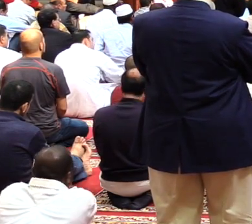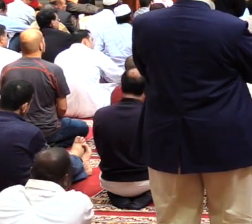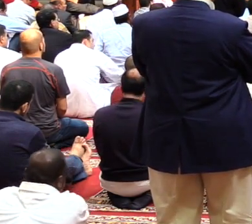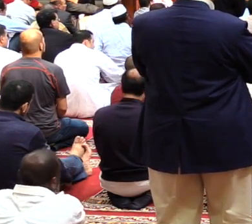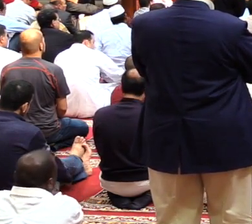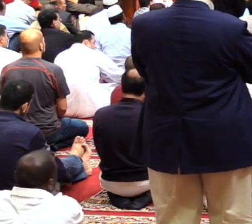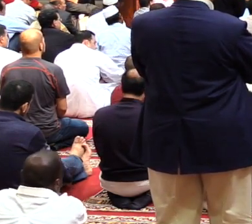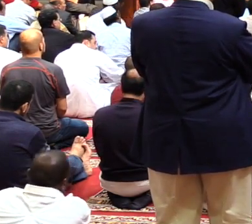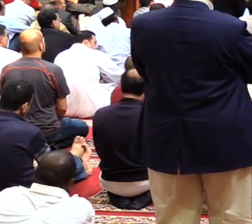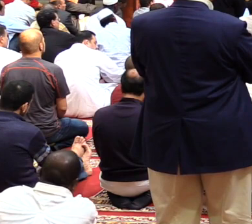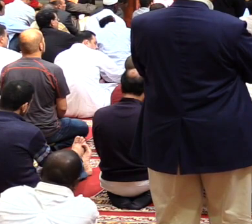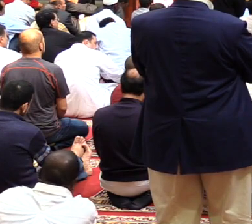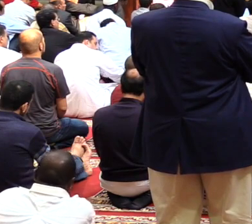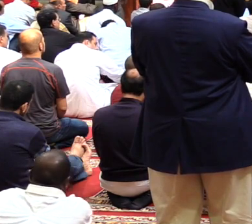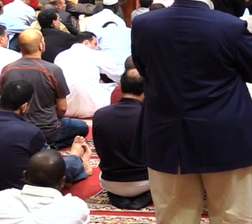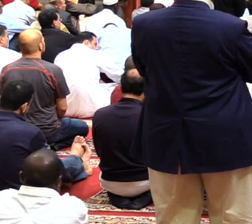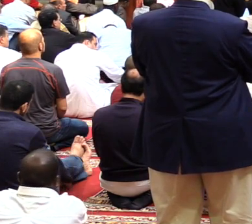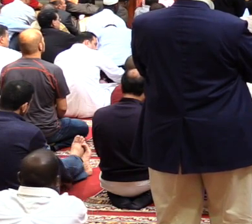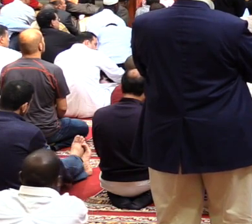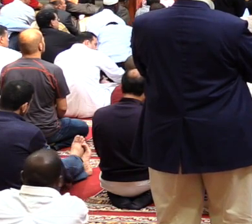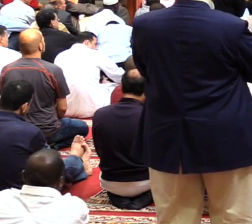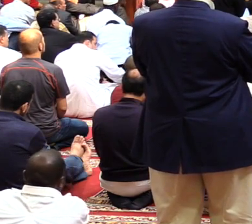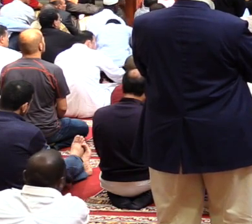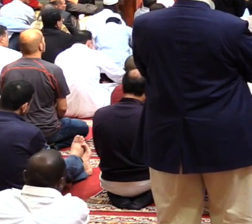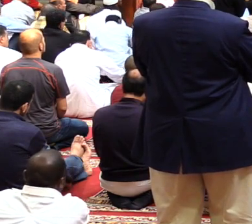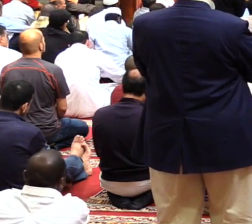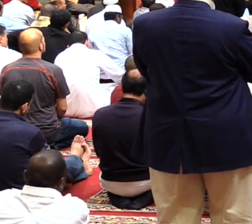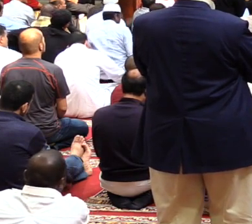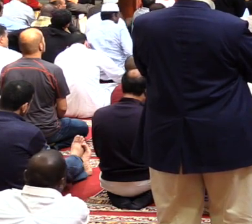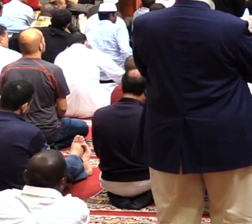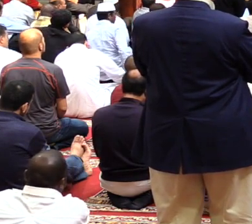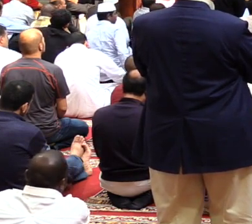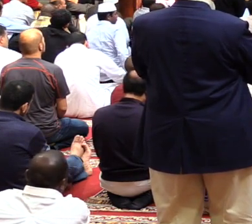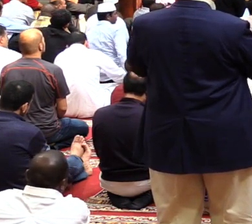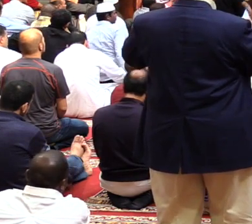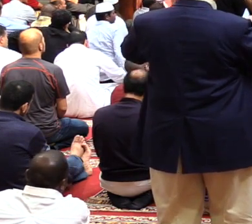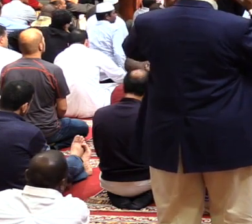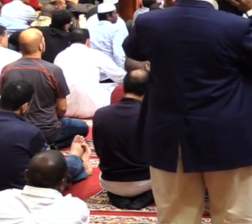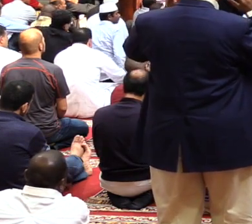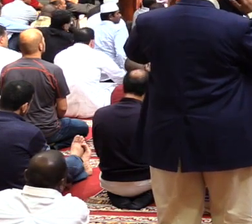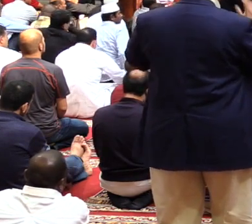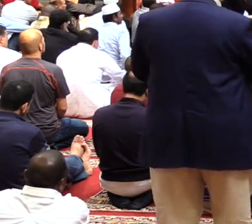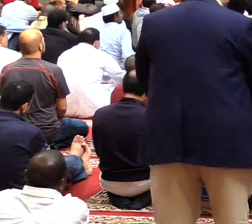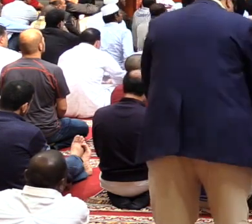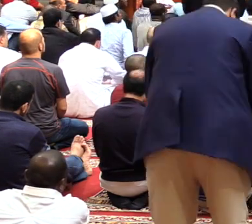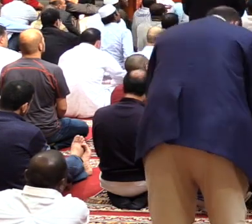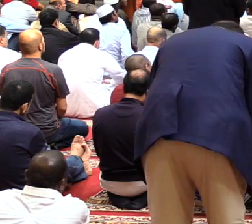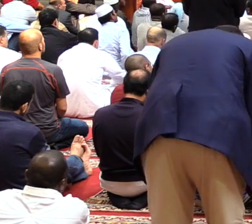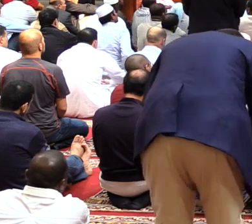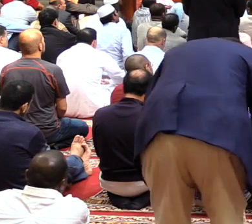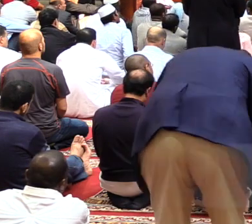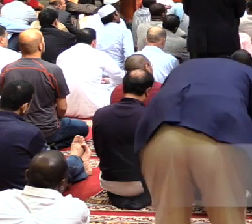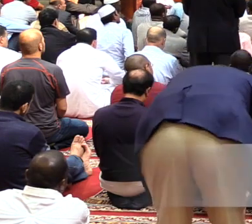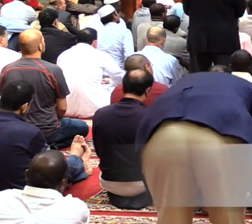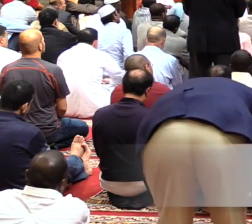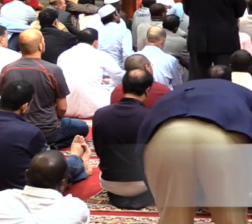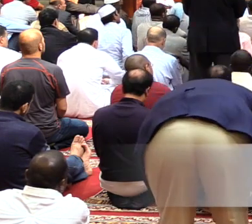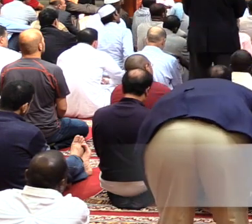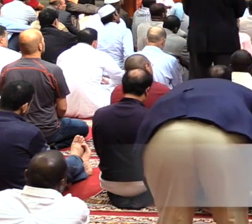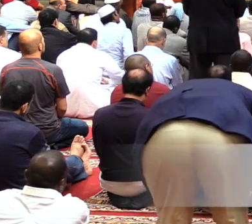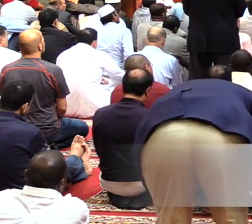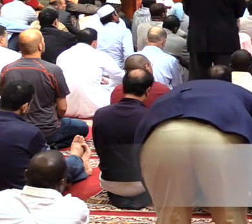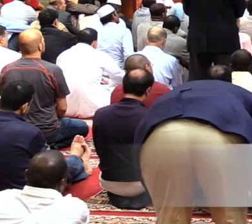وأشهد أن لا إله إلا الله، وأشهد أن محمدًا عبده ورسوله وصفوته من خلقه